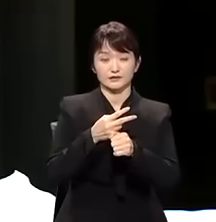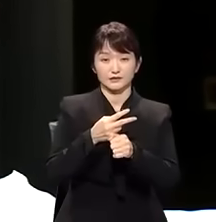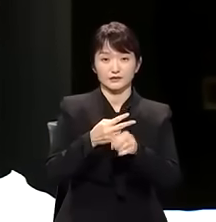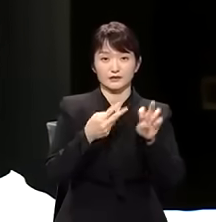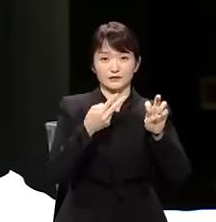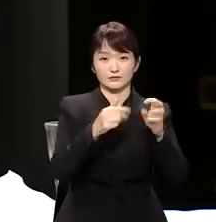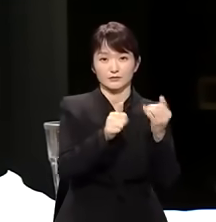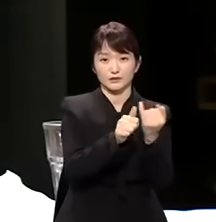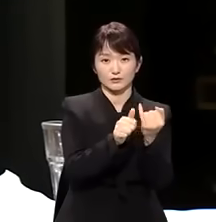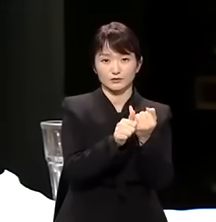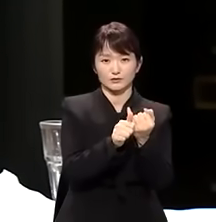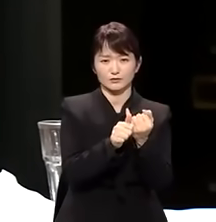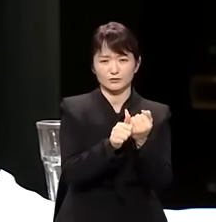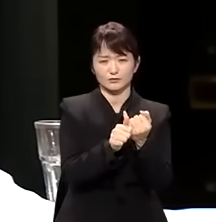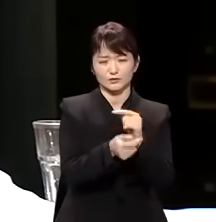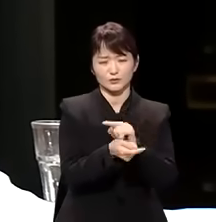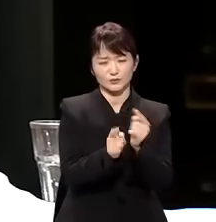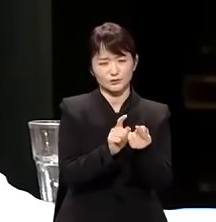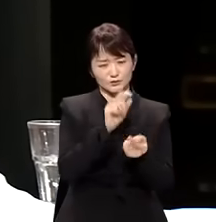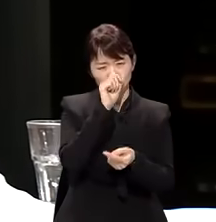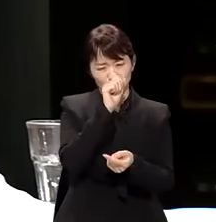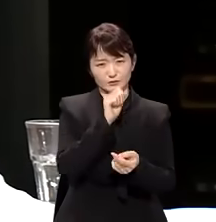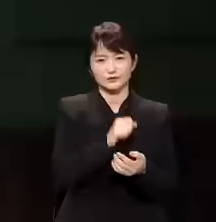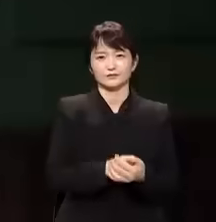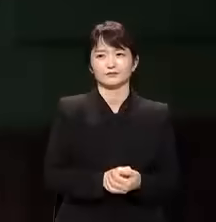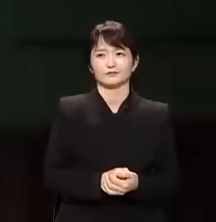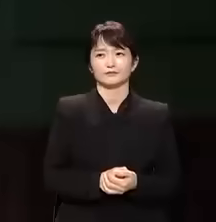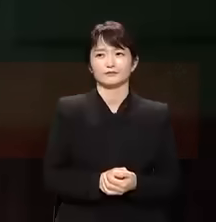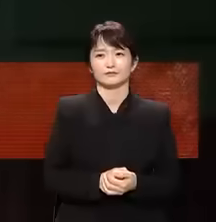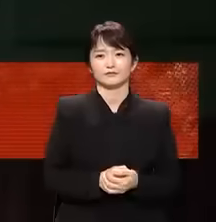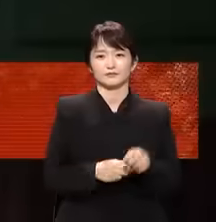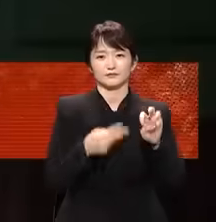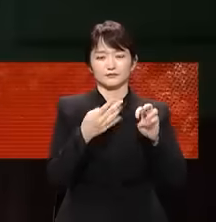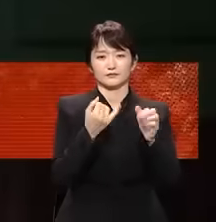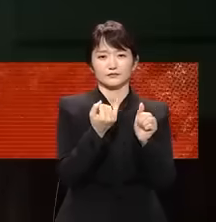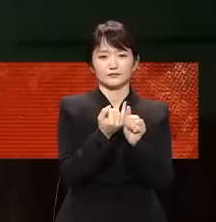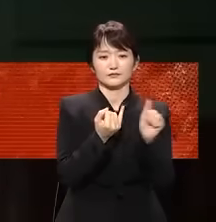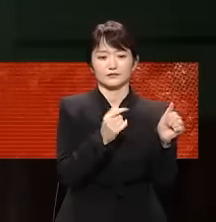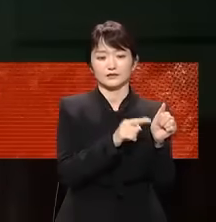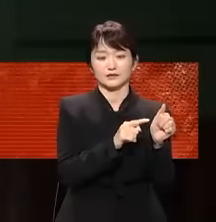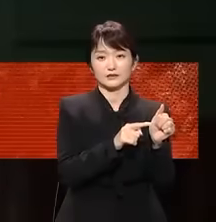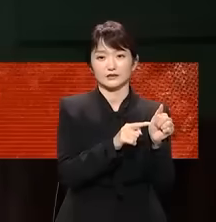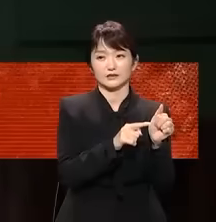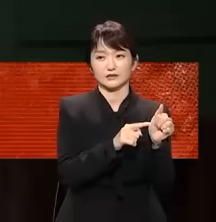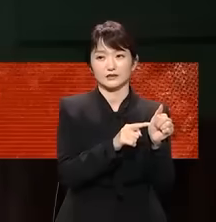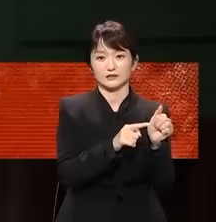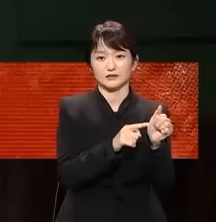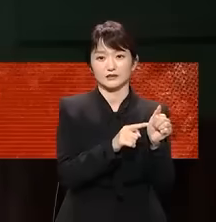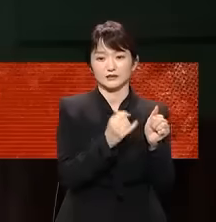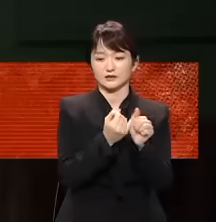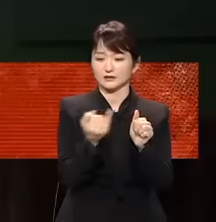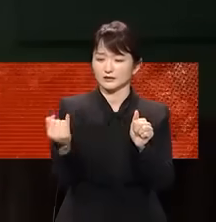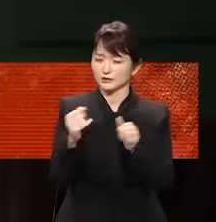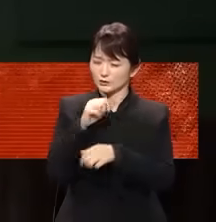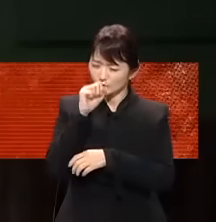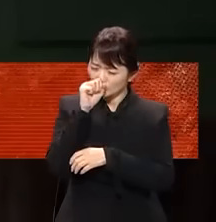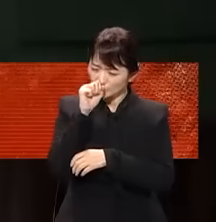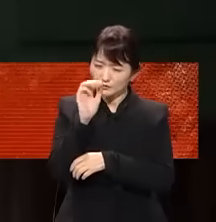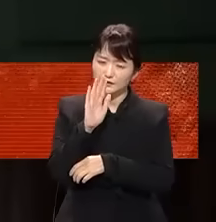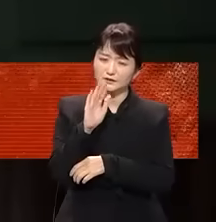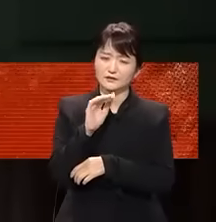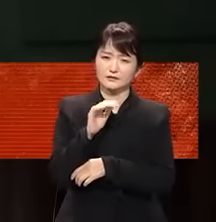깨가 막 쏟아지겠습니다네 그런데이 30대 남편 이씨는 신혼인데 깨 볶을 시간이 없어서 지금 상당히 심술이 난 상태라고